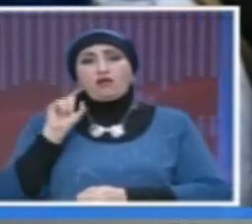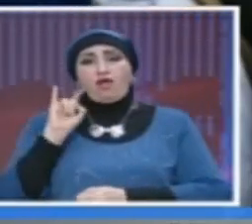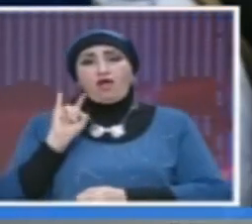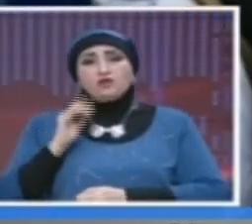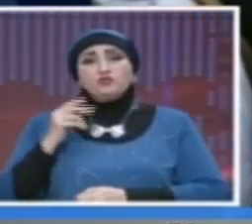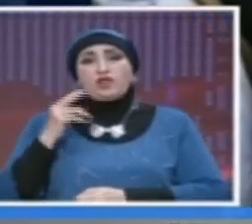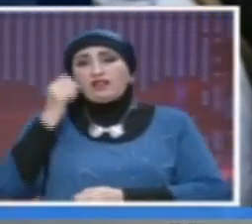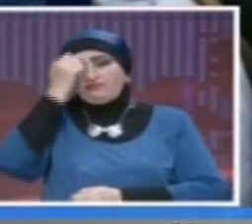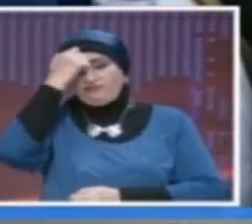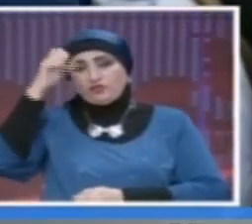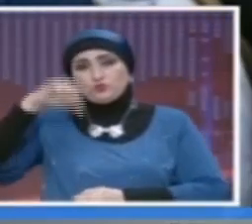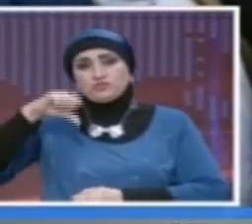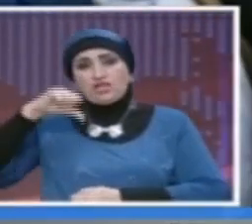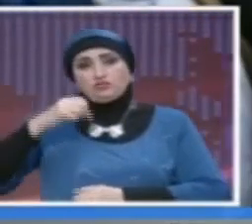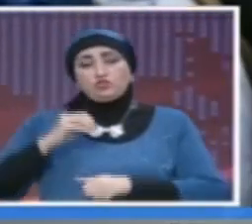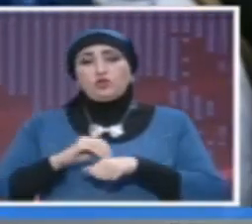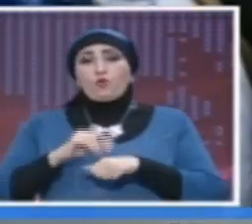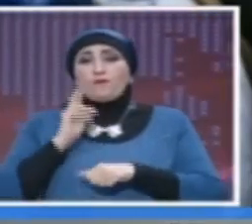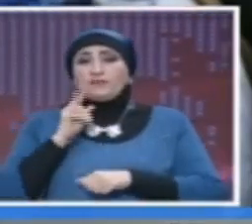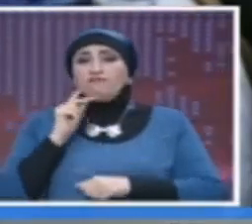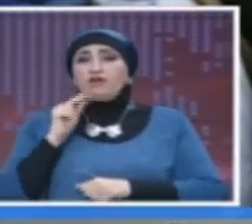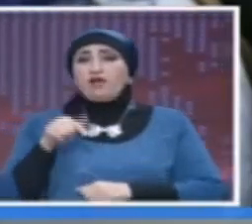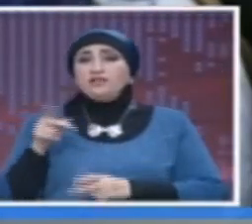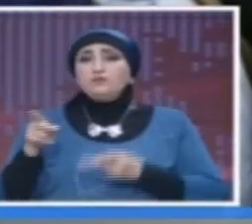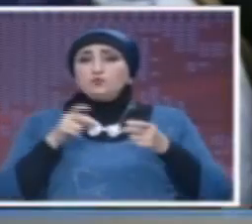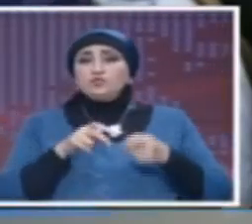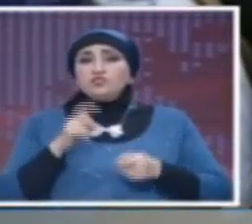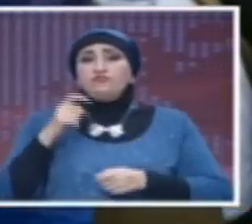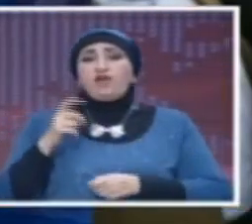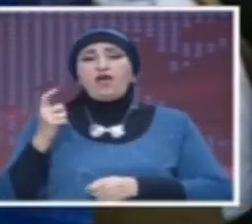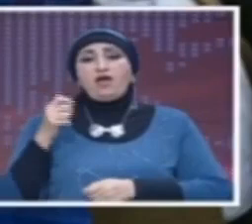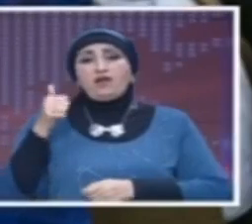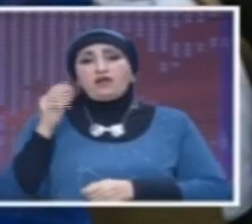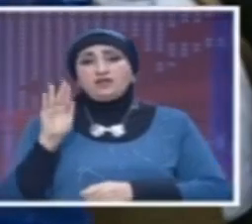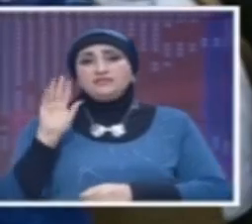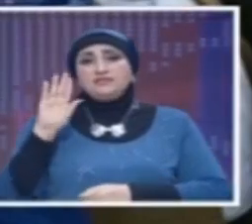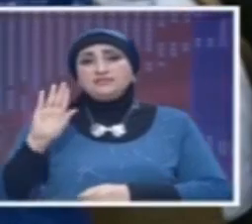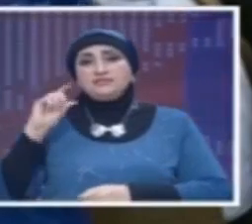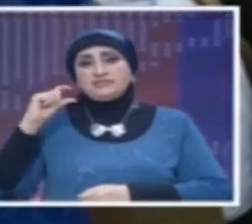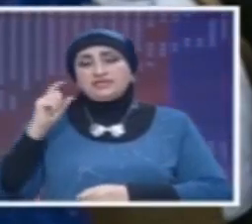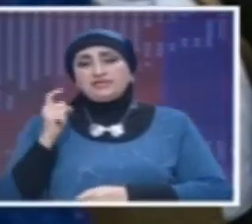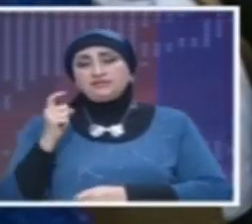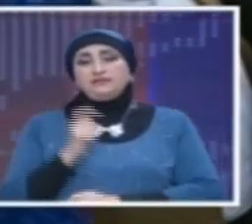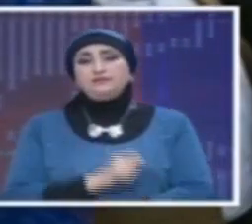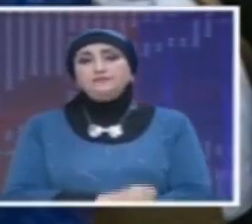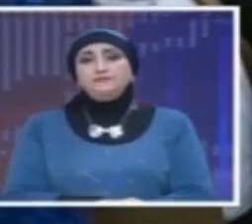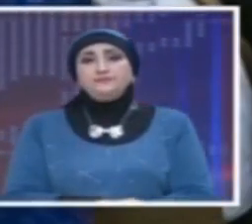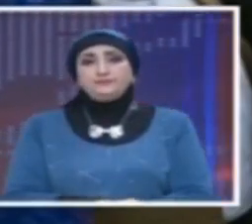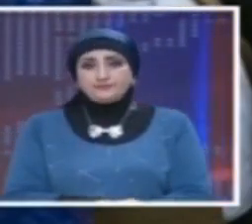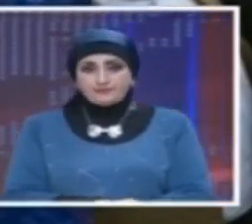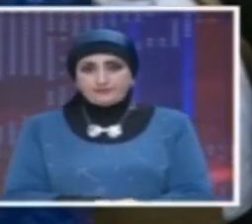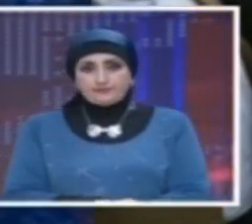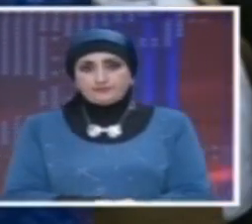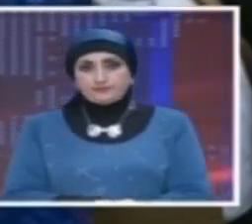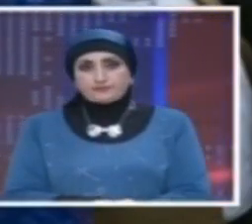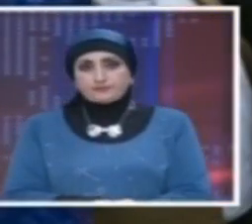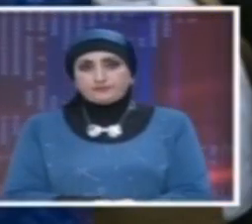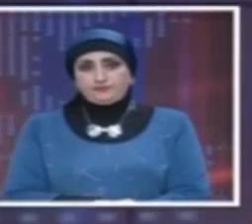أكتوبر 2019. كذلك تفقدت مستشفى راس سدر المركزي.